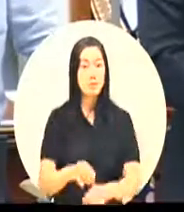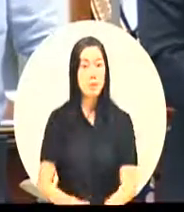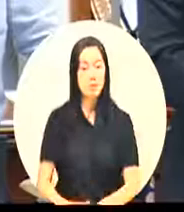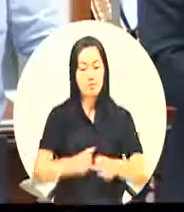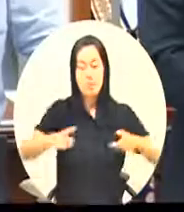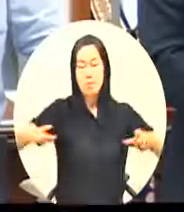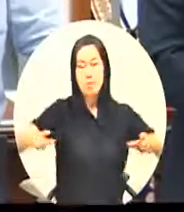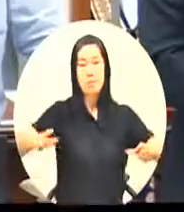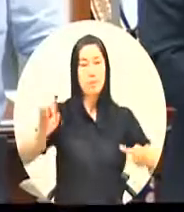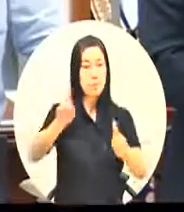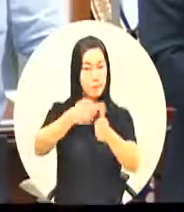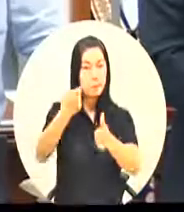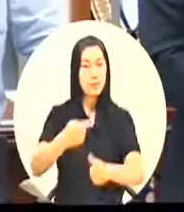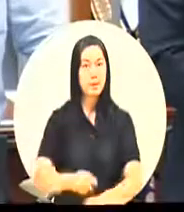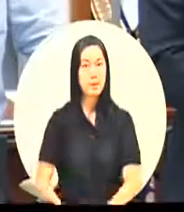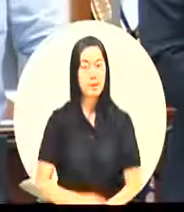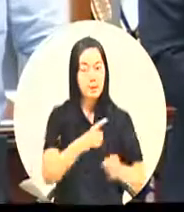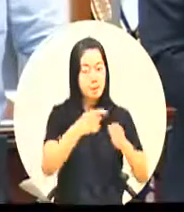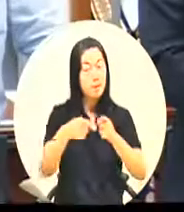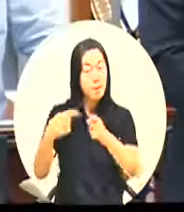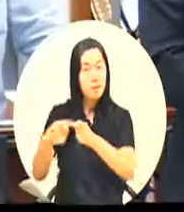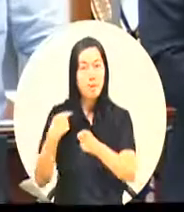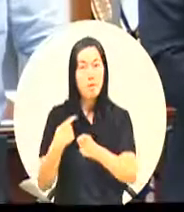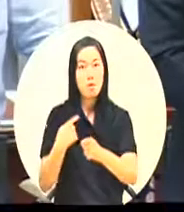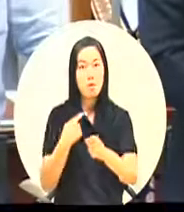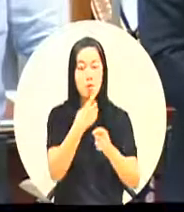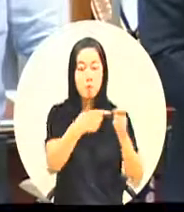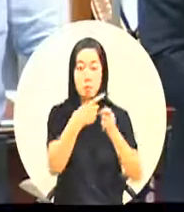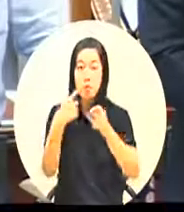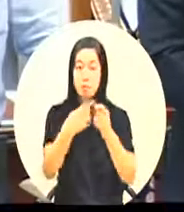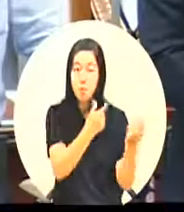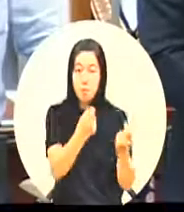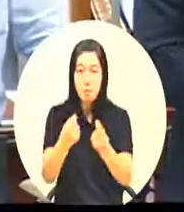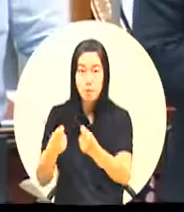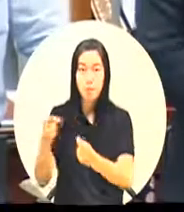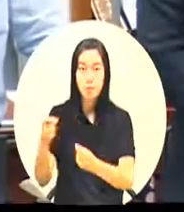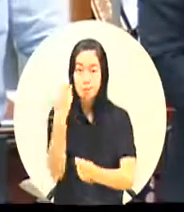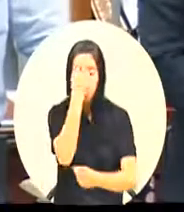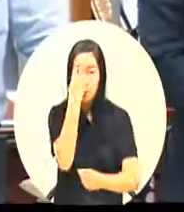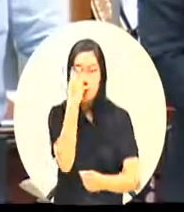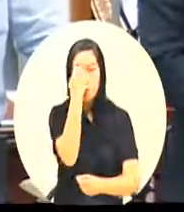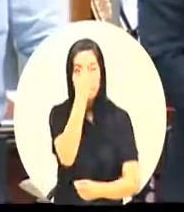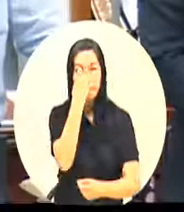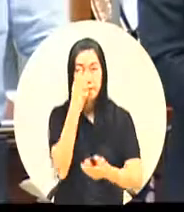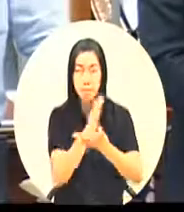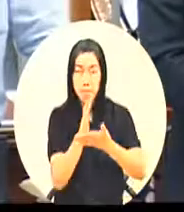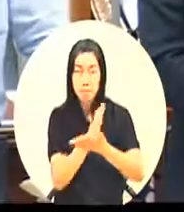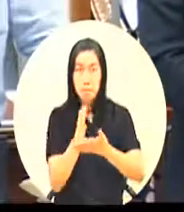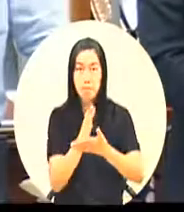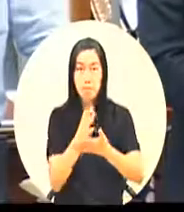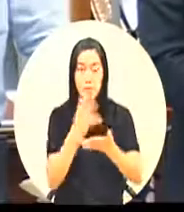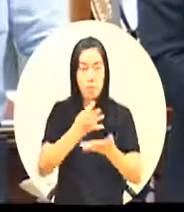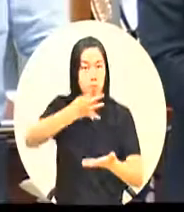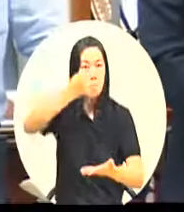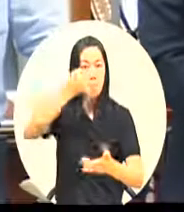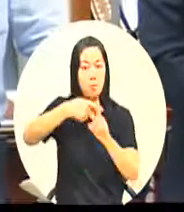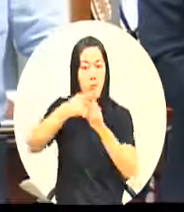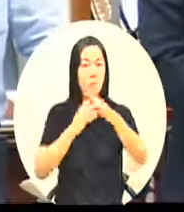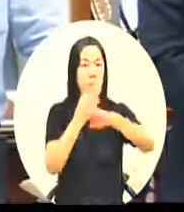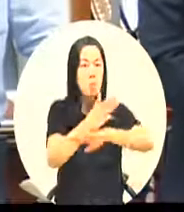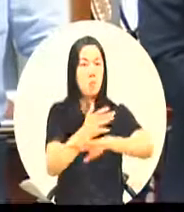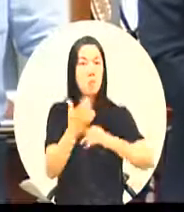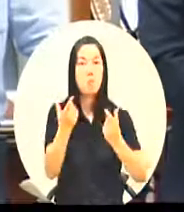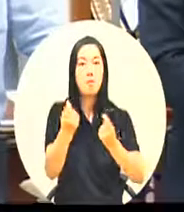一名。那所有每年呢，我们连续得了3年的一个就检验的次数啦，都超标，也是全国第